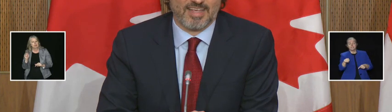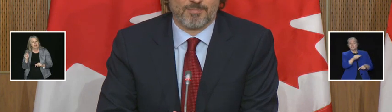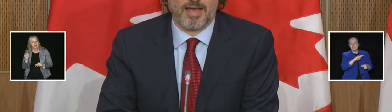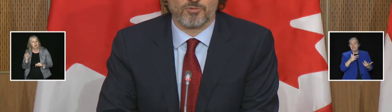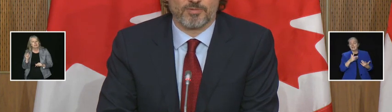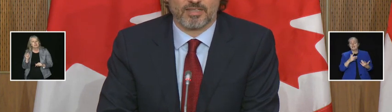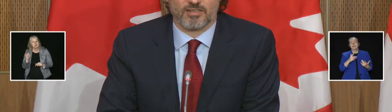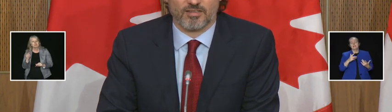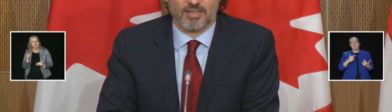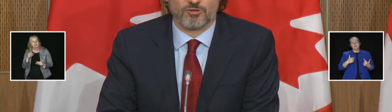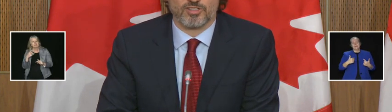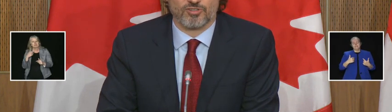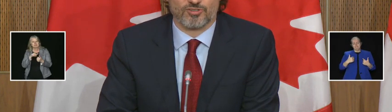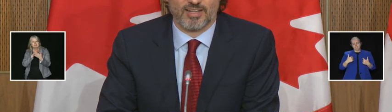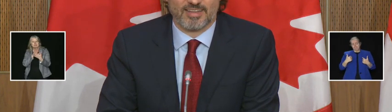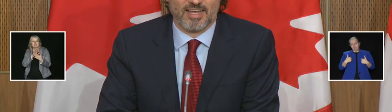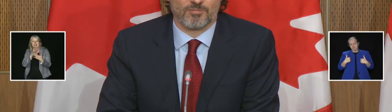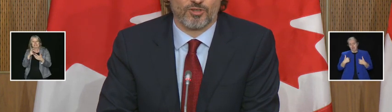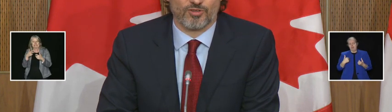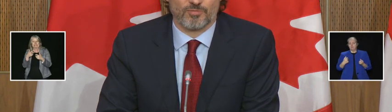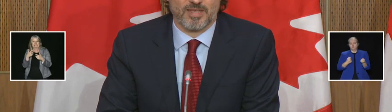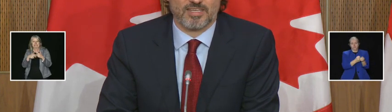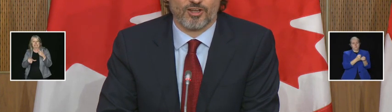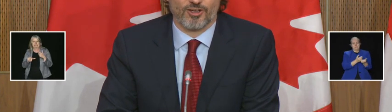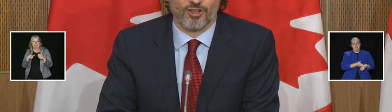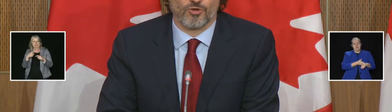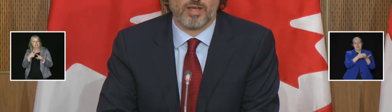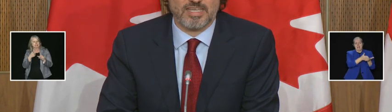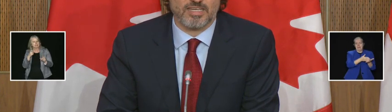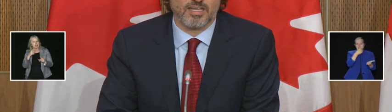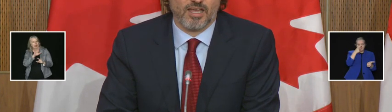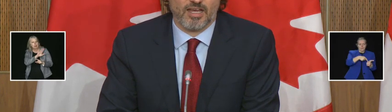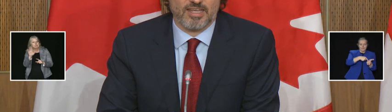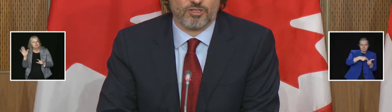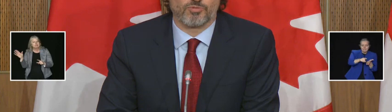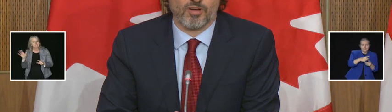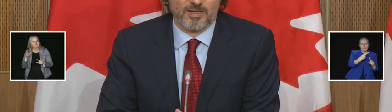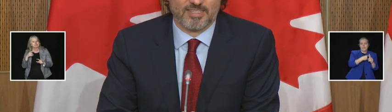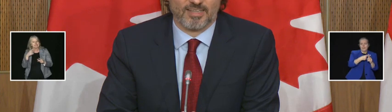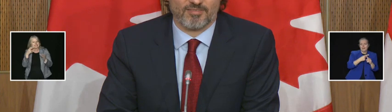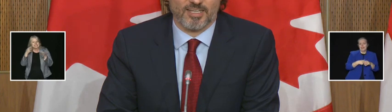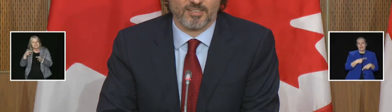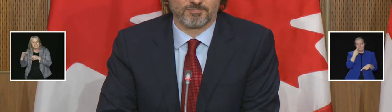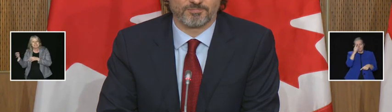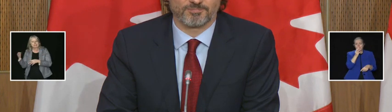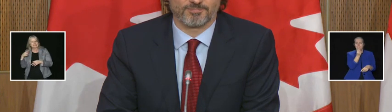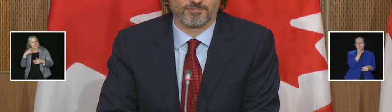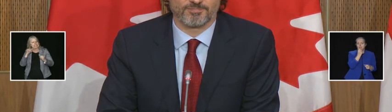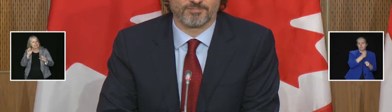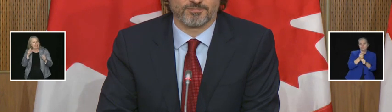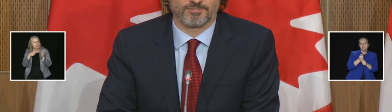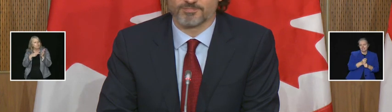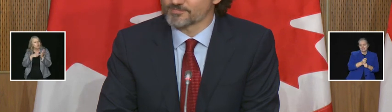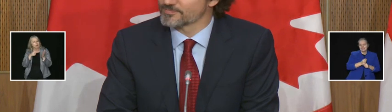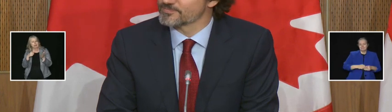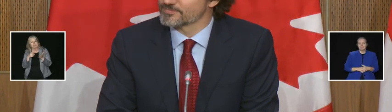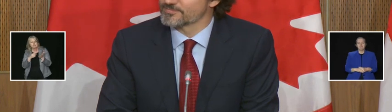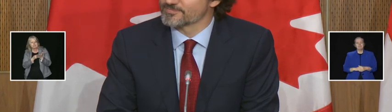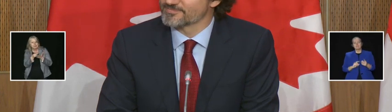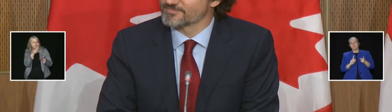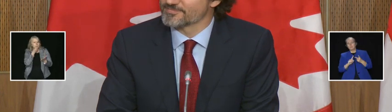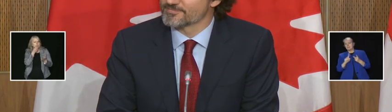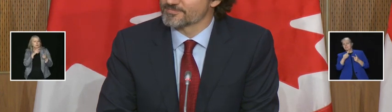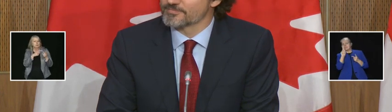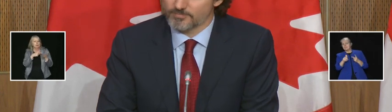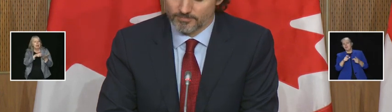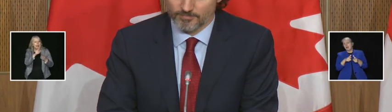capable de mettre de la nourriture sur la table de payer leur loyer est de pouvoir passer à travers et deuxième question